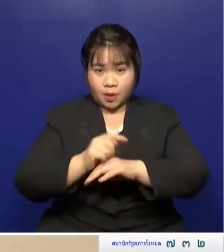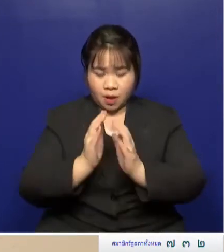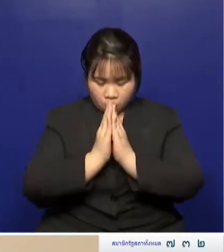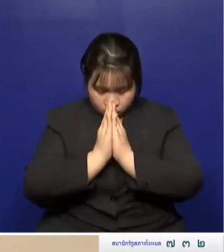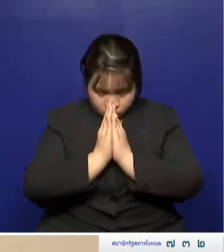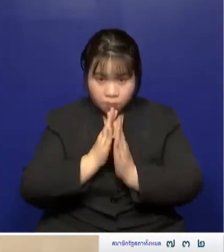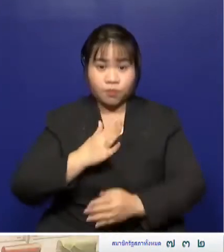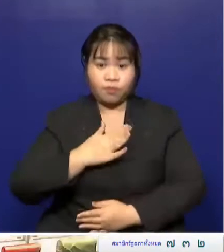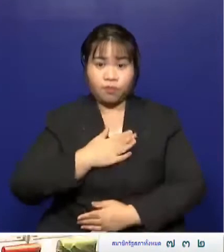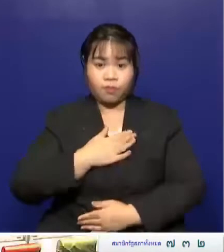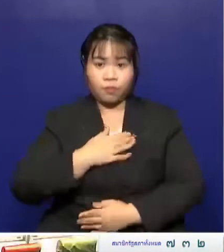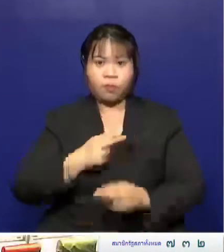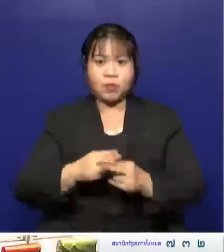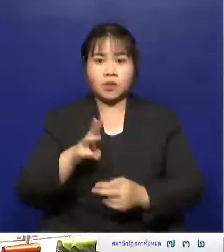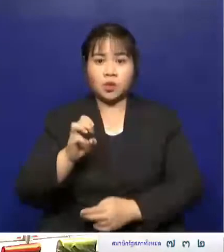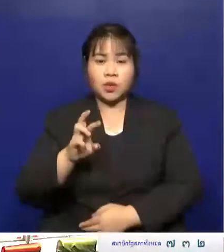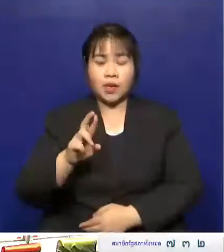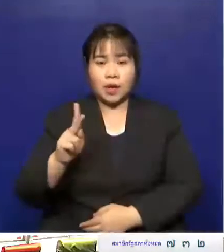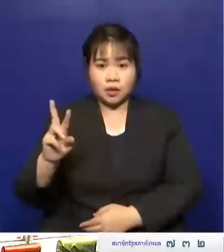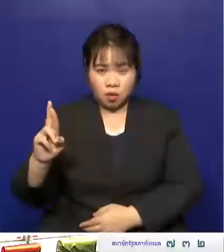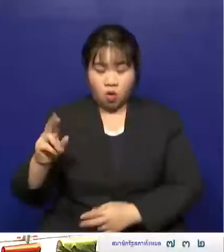นะ